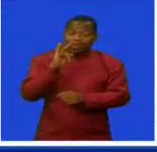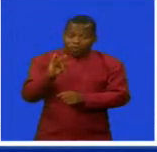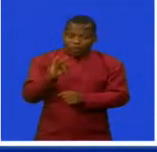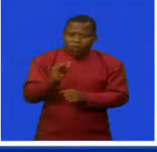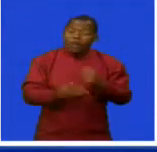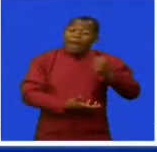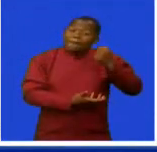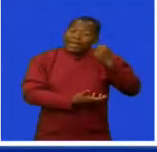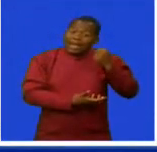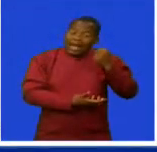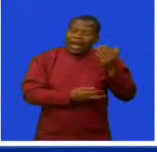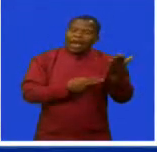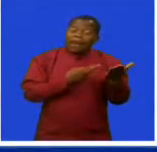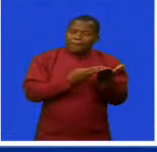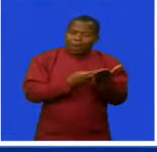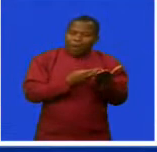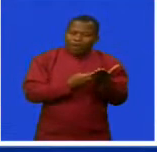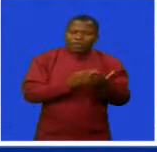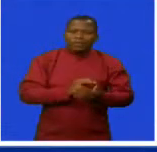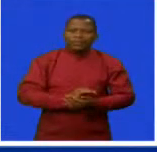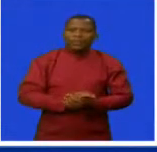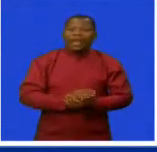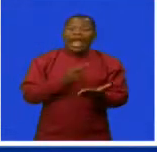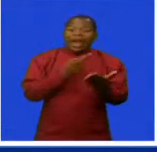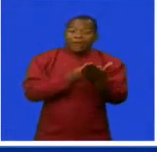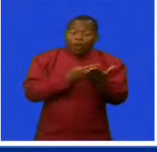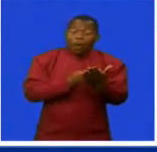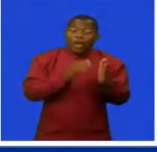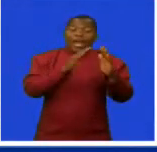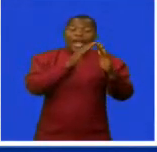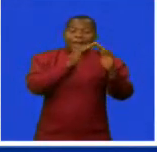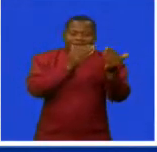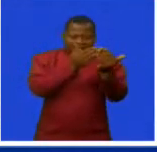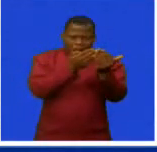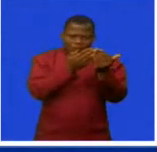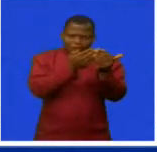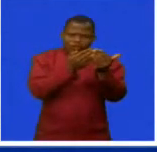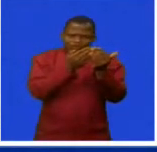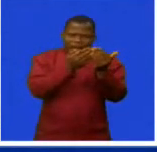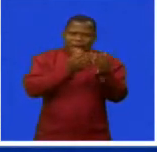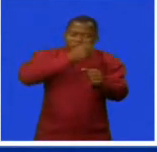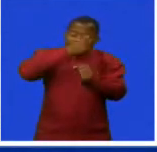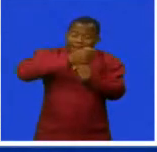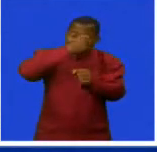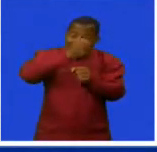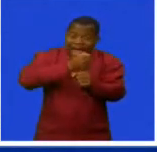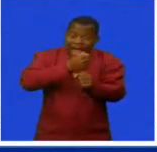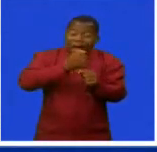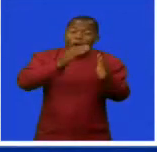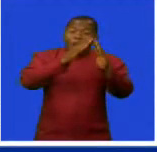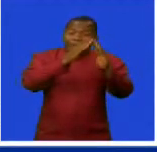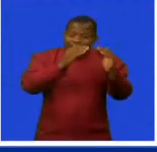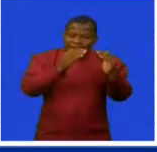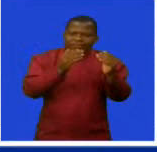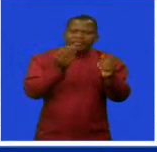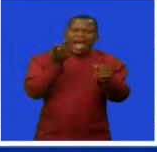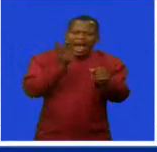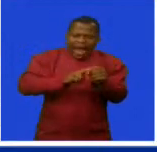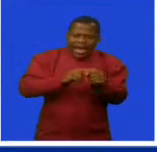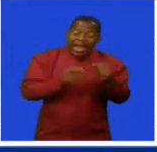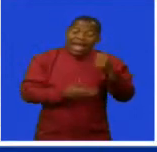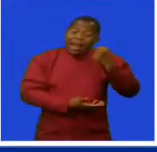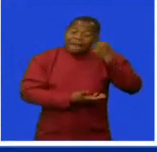wa-2021-2022. Embikweni welitiko letemfundvo nekucecesha wekusebenta kwalelitiko kanye nemaphakelo